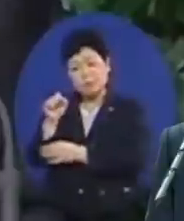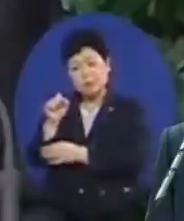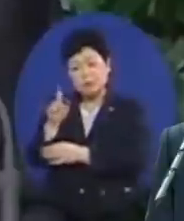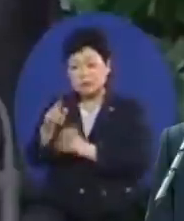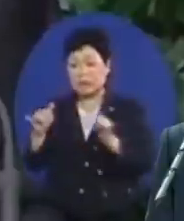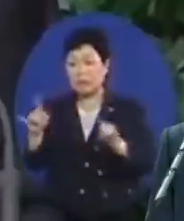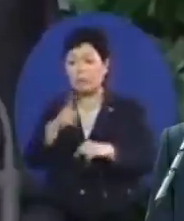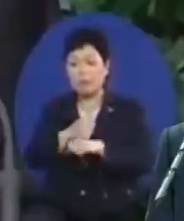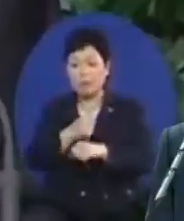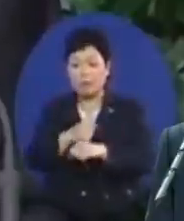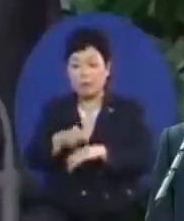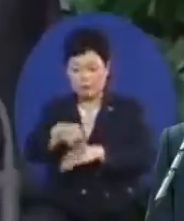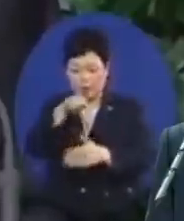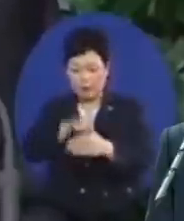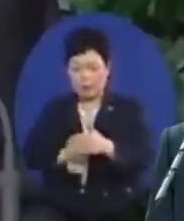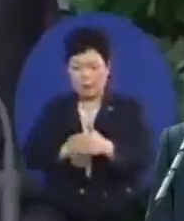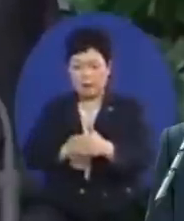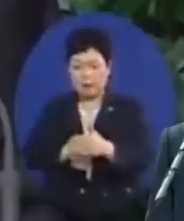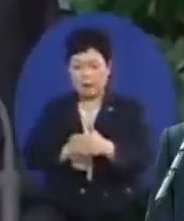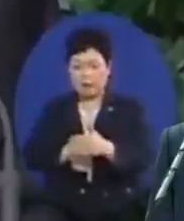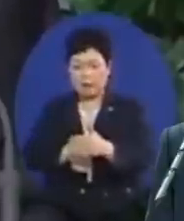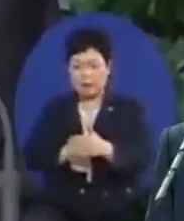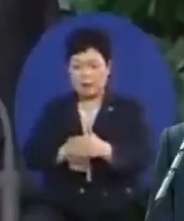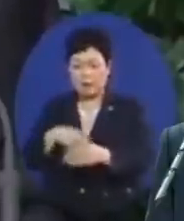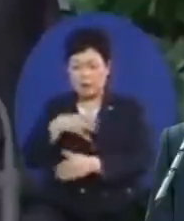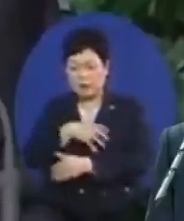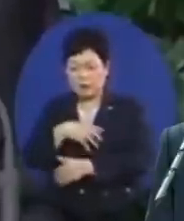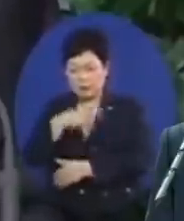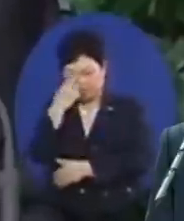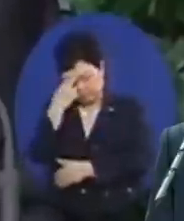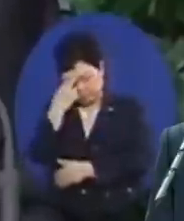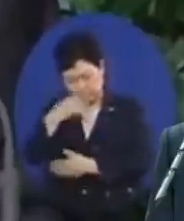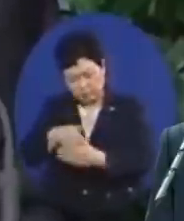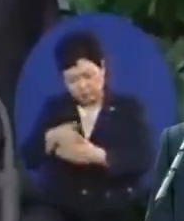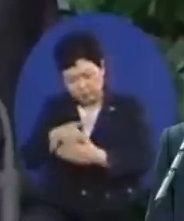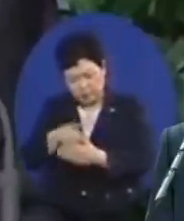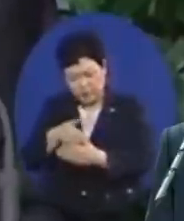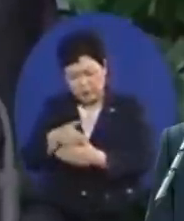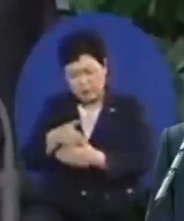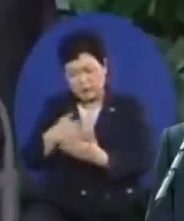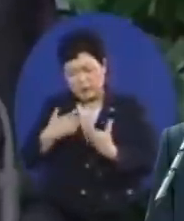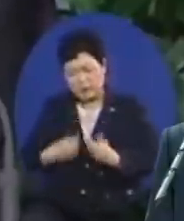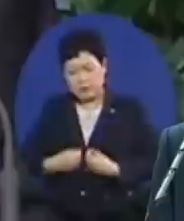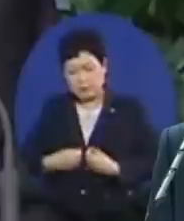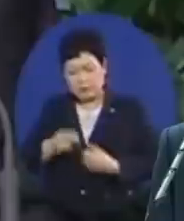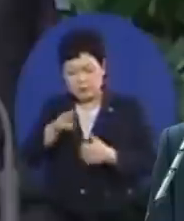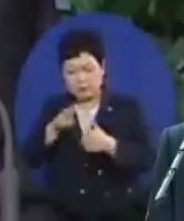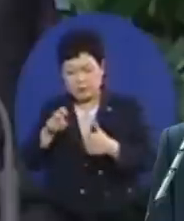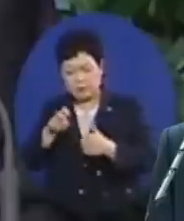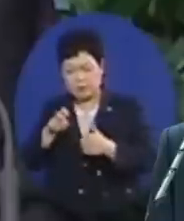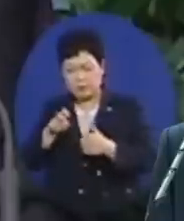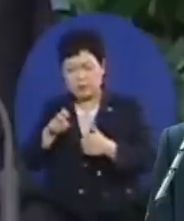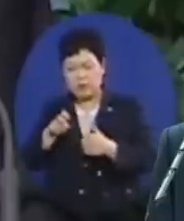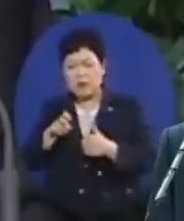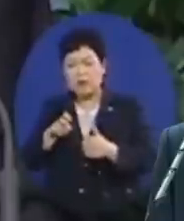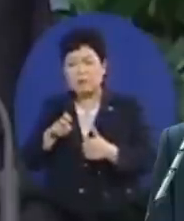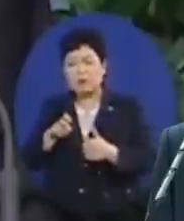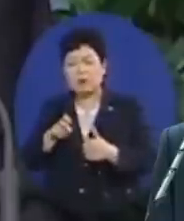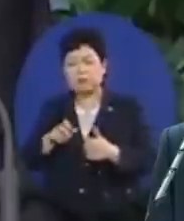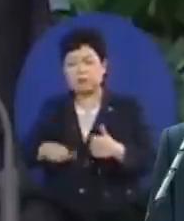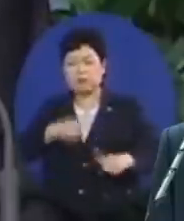사람은 마음에 끝없는 염려와 근심, 불안, 초조, 절망, 미움, 분노, 슬픔,